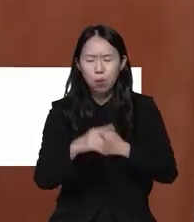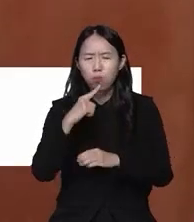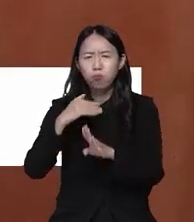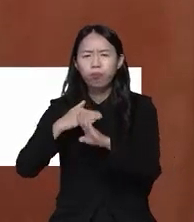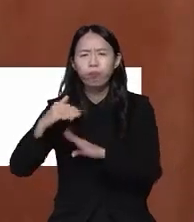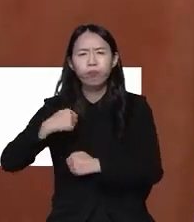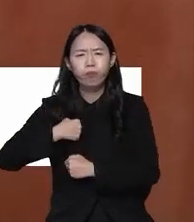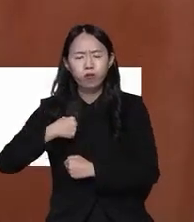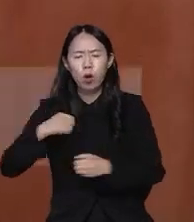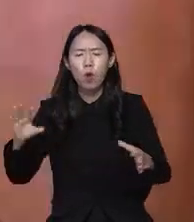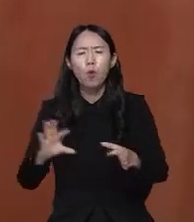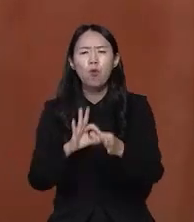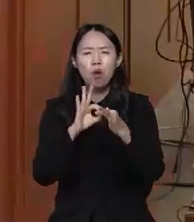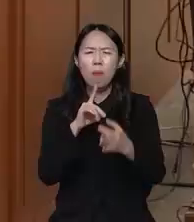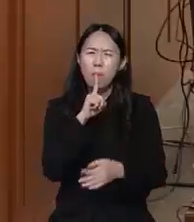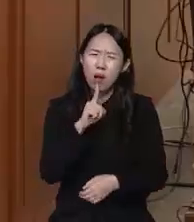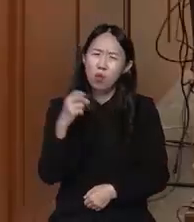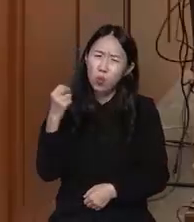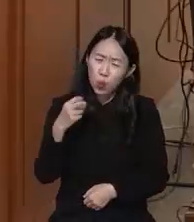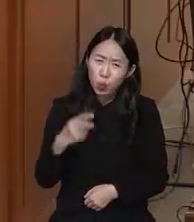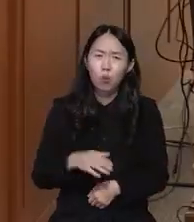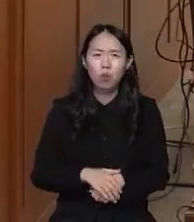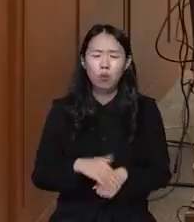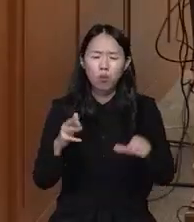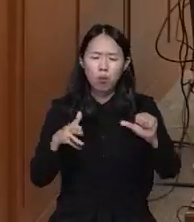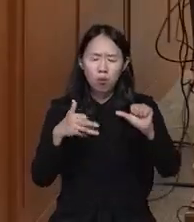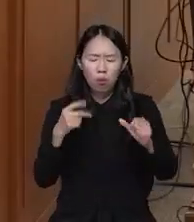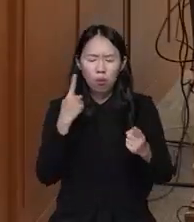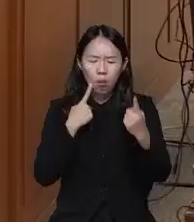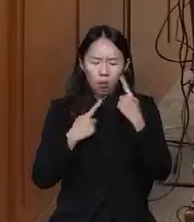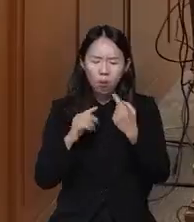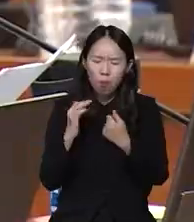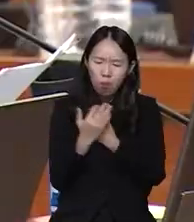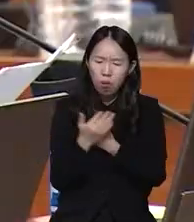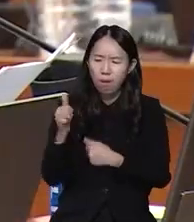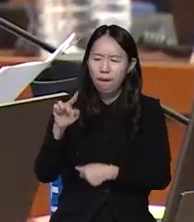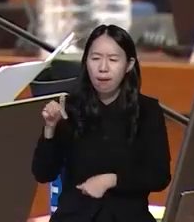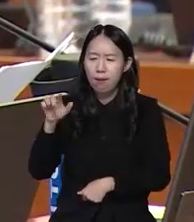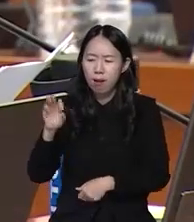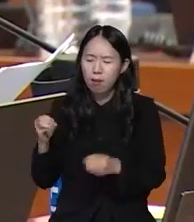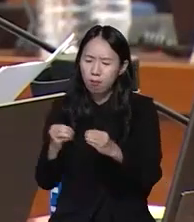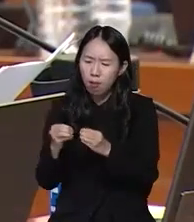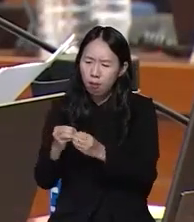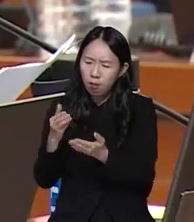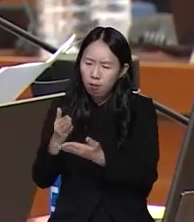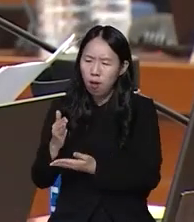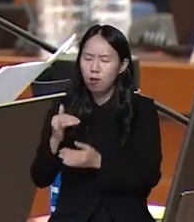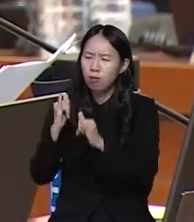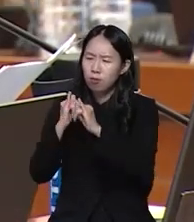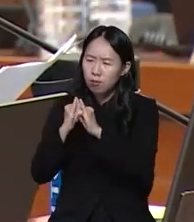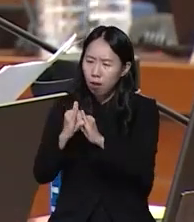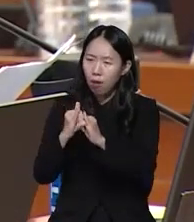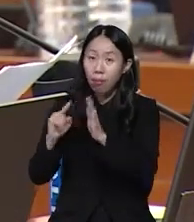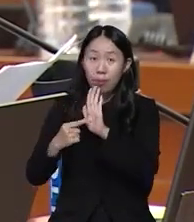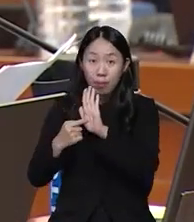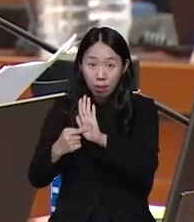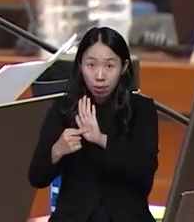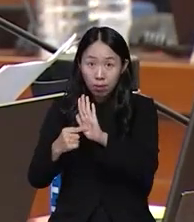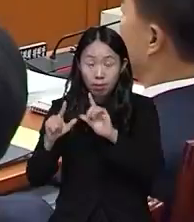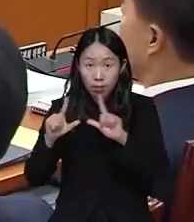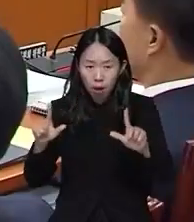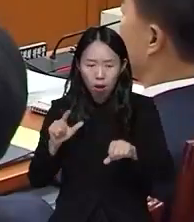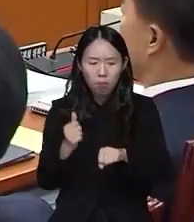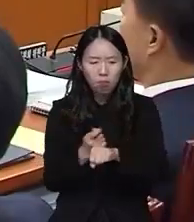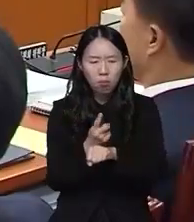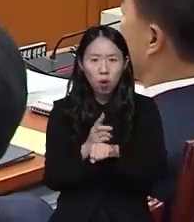반복한 겁니다. 이런 망언은 5.18의 상처를 보듬어준 한강 작가의 노벨문학상 수상 소식이 전해진 지